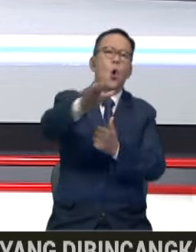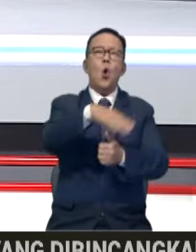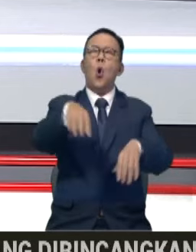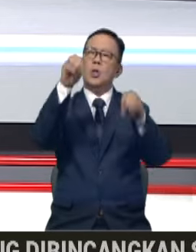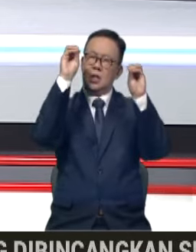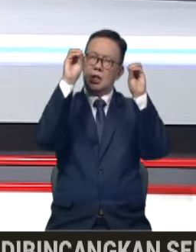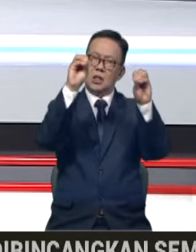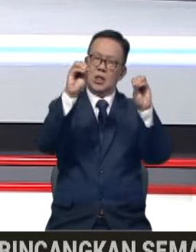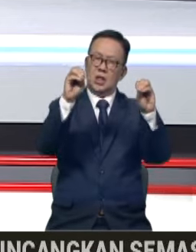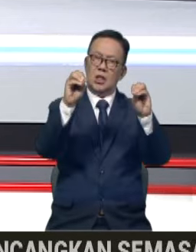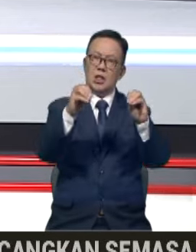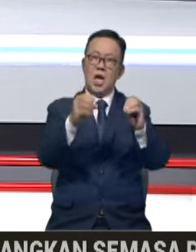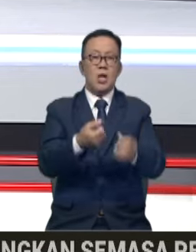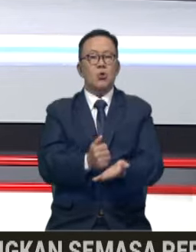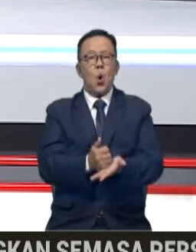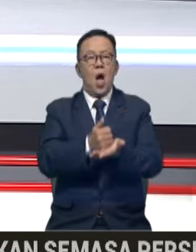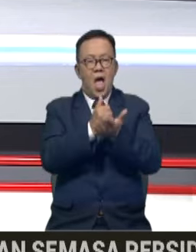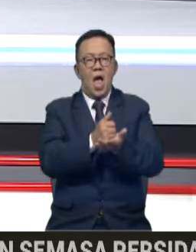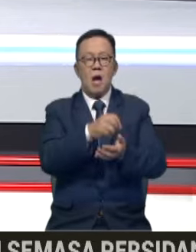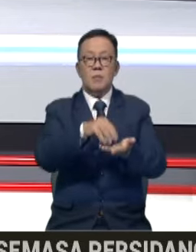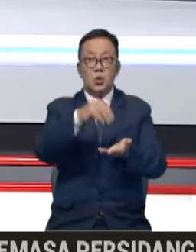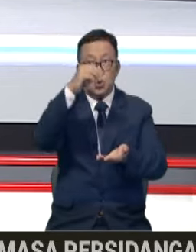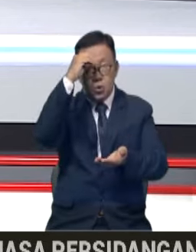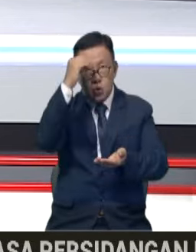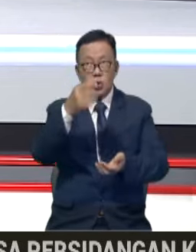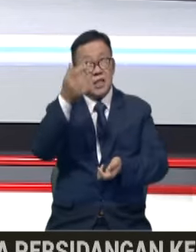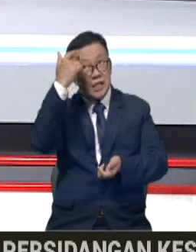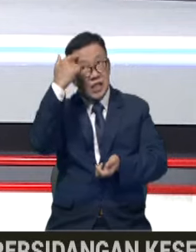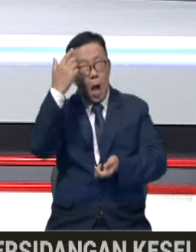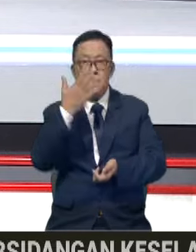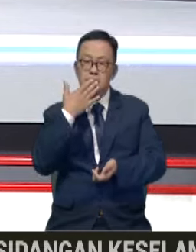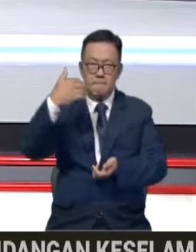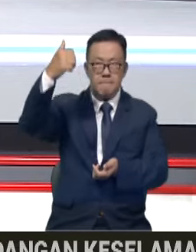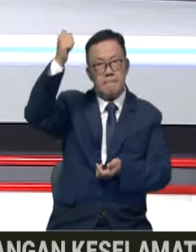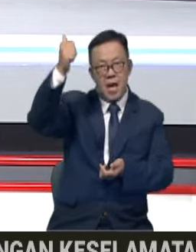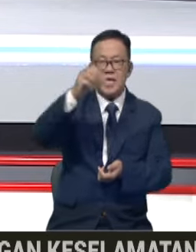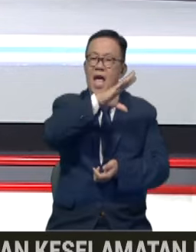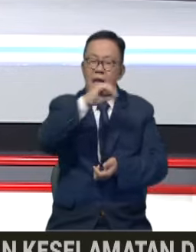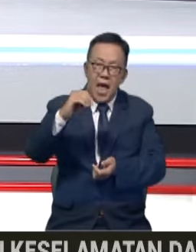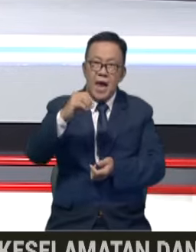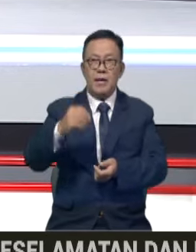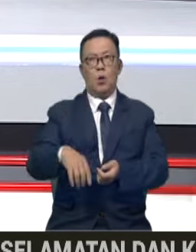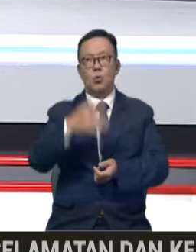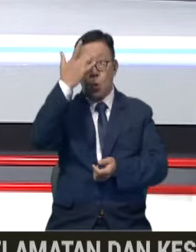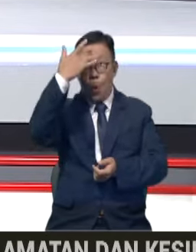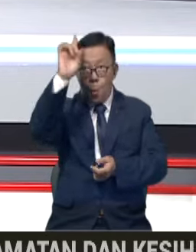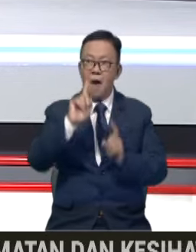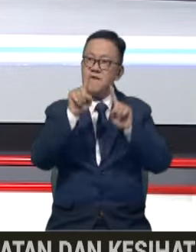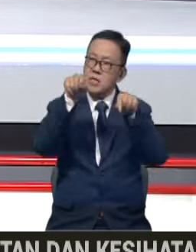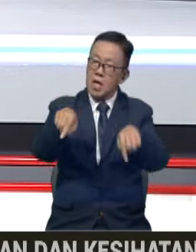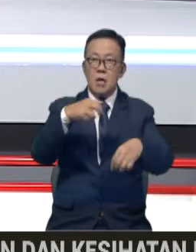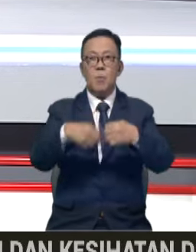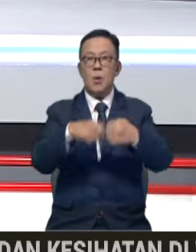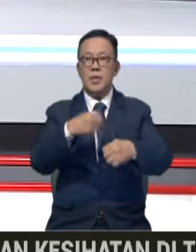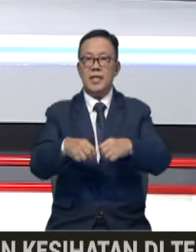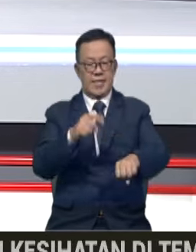dan berpengetahuan serta memupuk kreativiti, pemikiran kritis dan kemahiran menyelesaikan masalah. Perkara itu antara yang